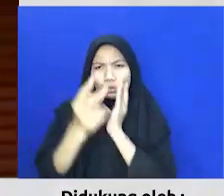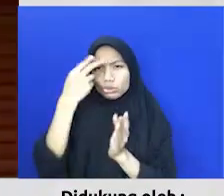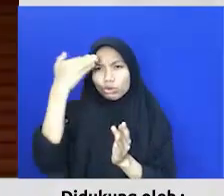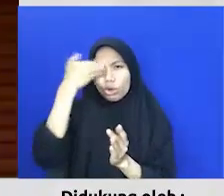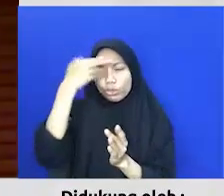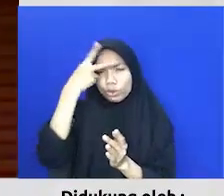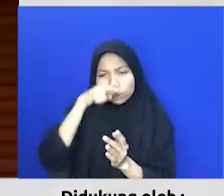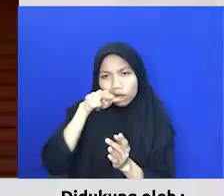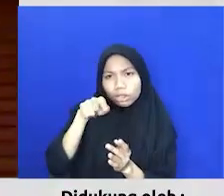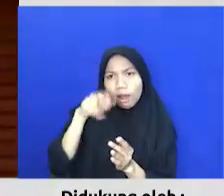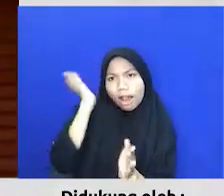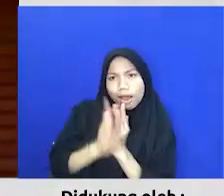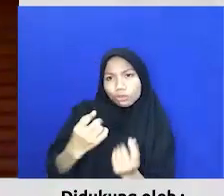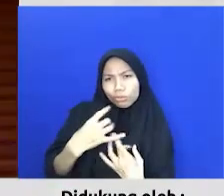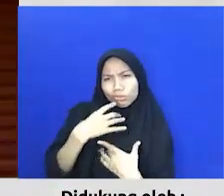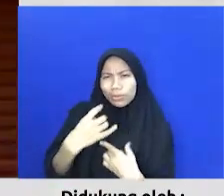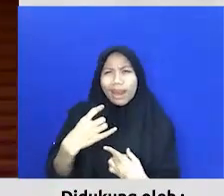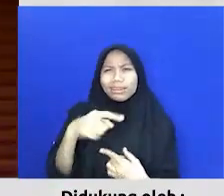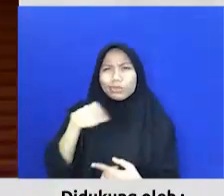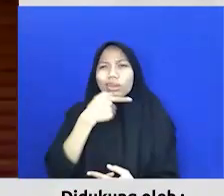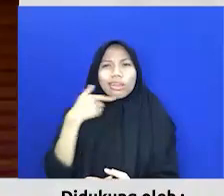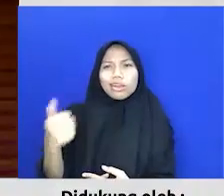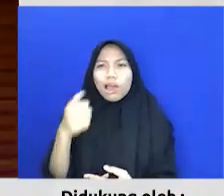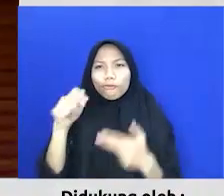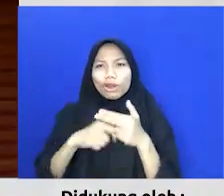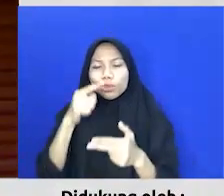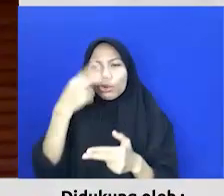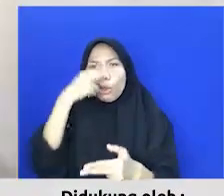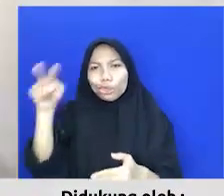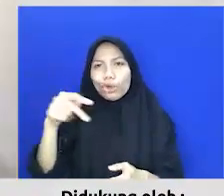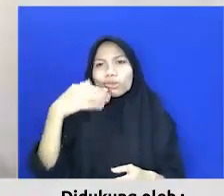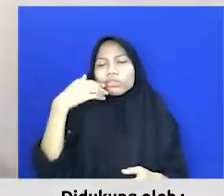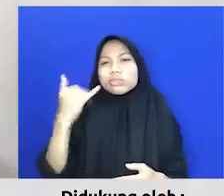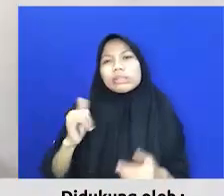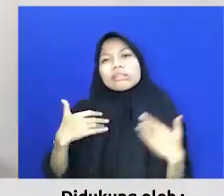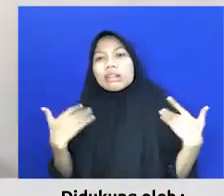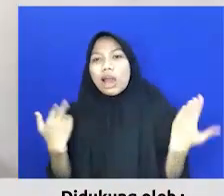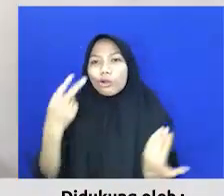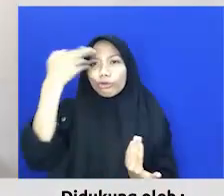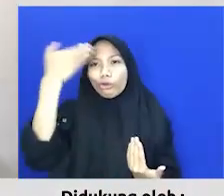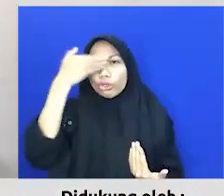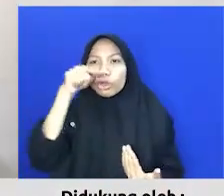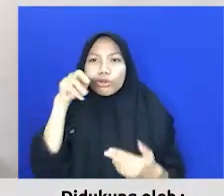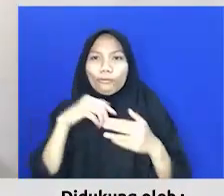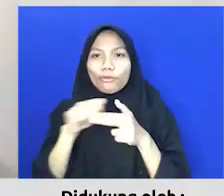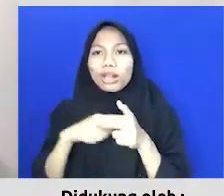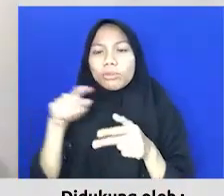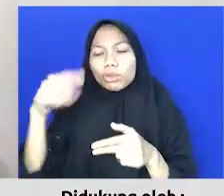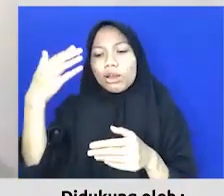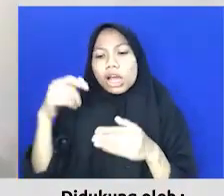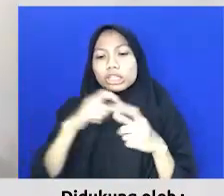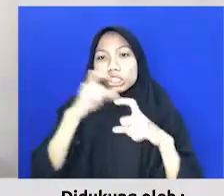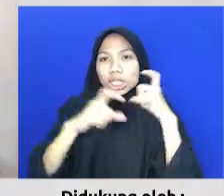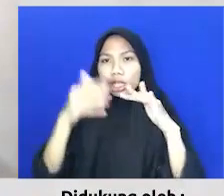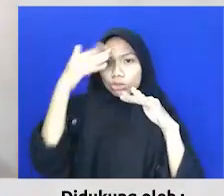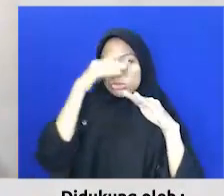untuk menunda-nunda gitu ya. Ini masalahnya apa? Karena kan begitu kita mengetahui apa yang dimaui karakter, itu kan biasanya titik di mana kita